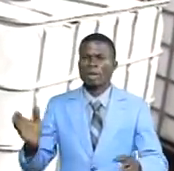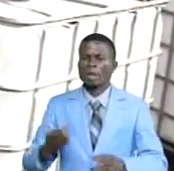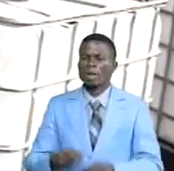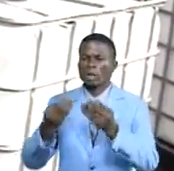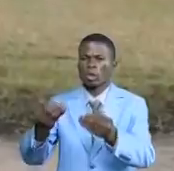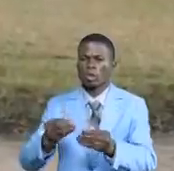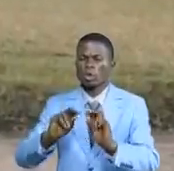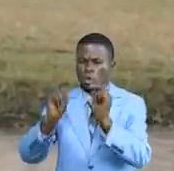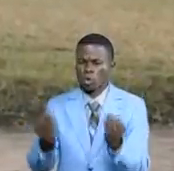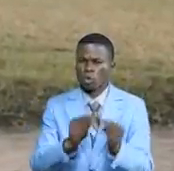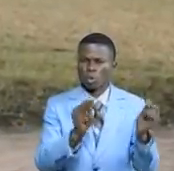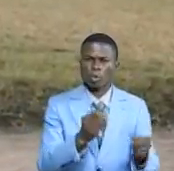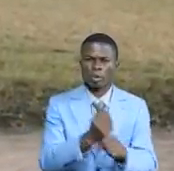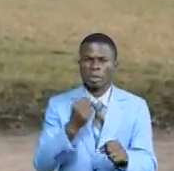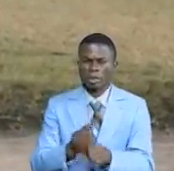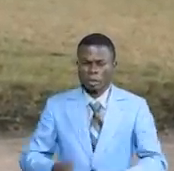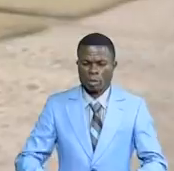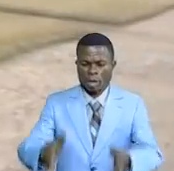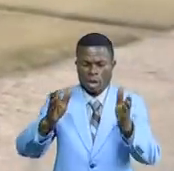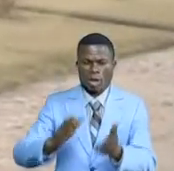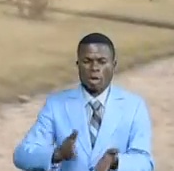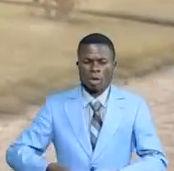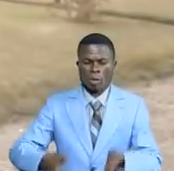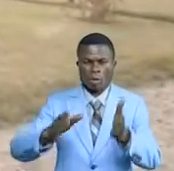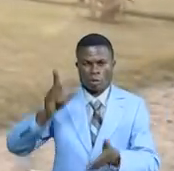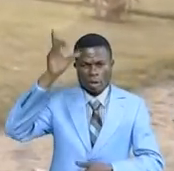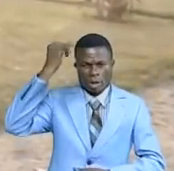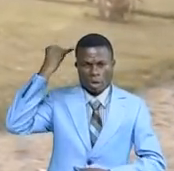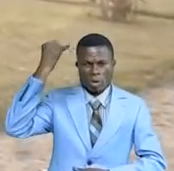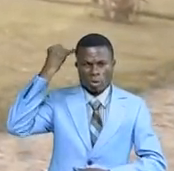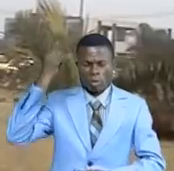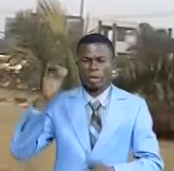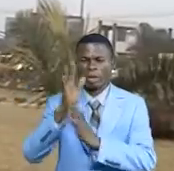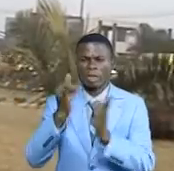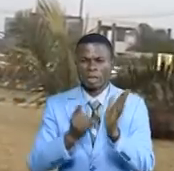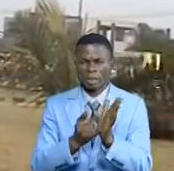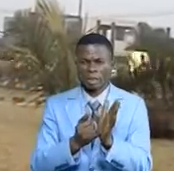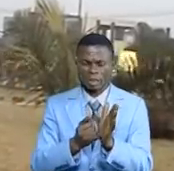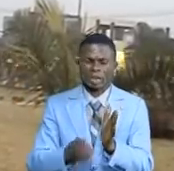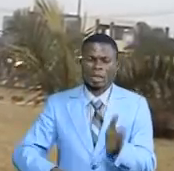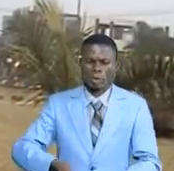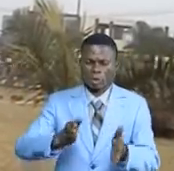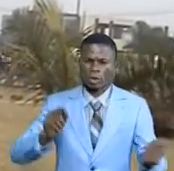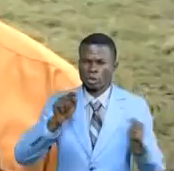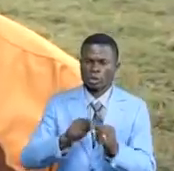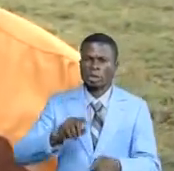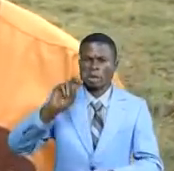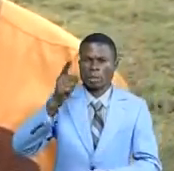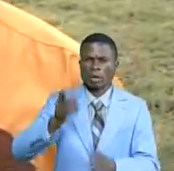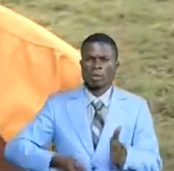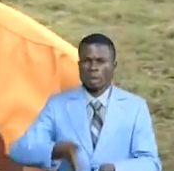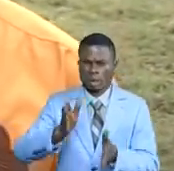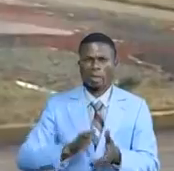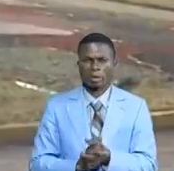services d'assainissement le long du boulevard Lumumba de la 16e rue à la 3e rue Limété industrielle. Je ne peux